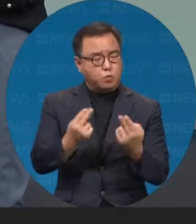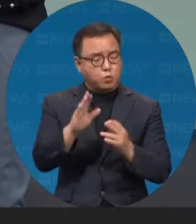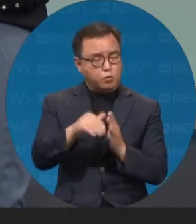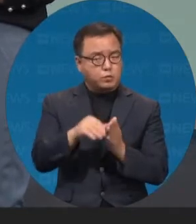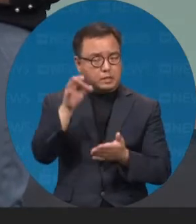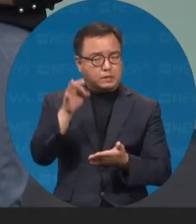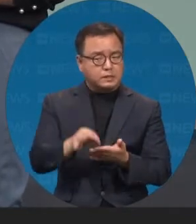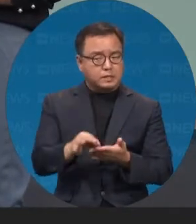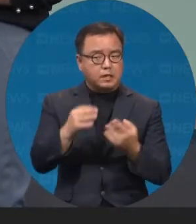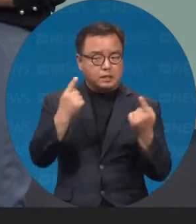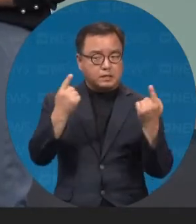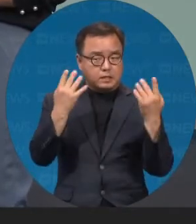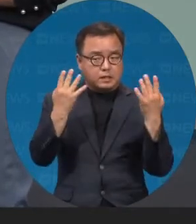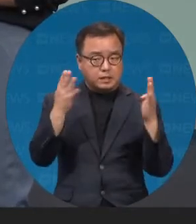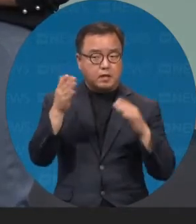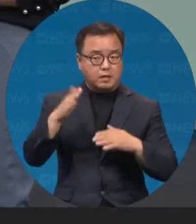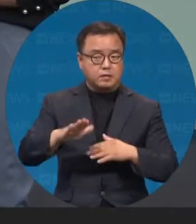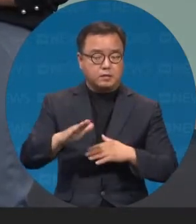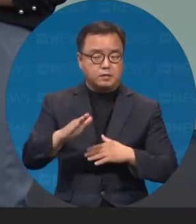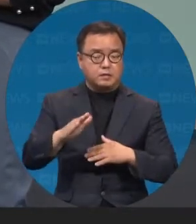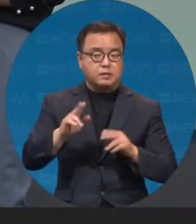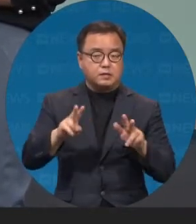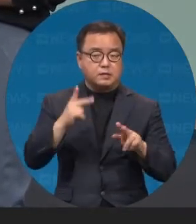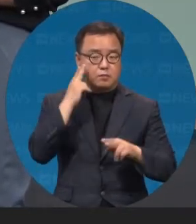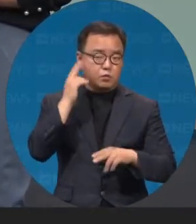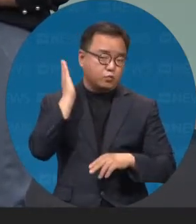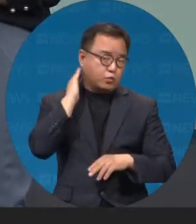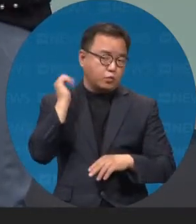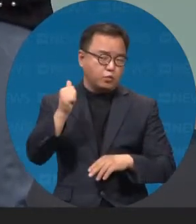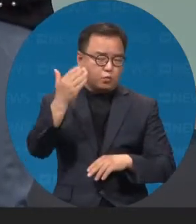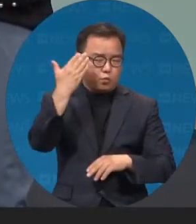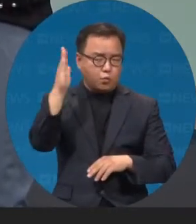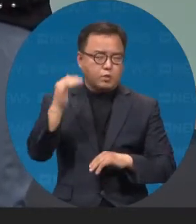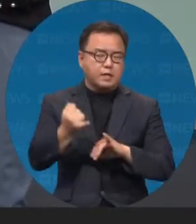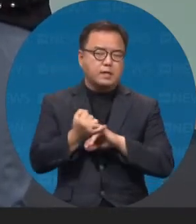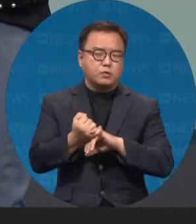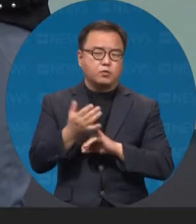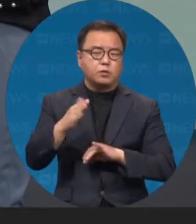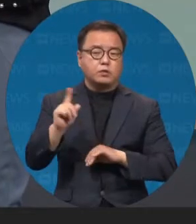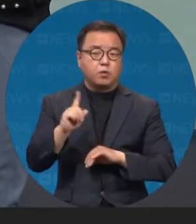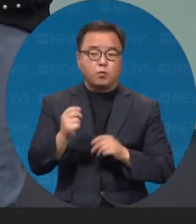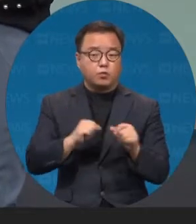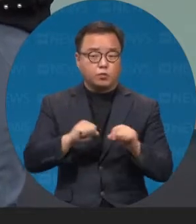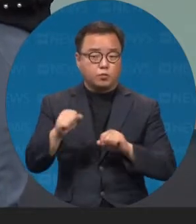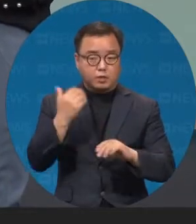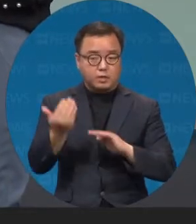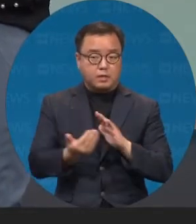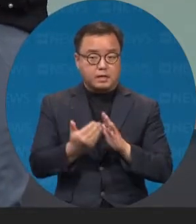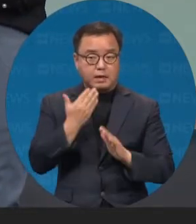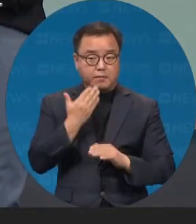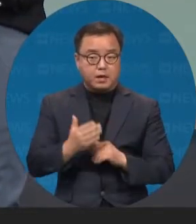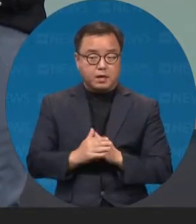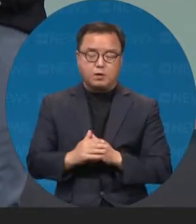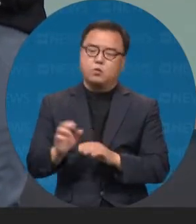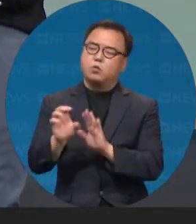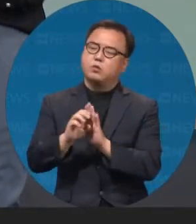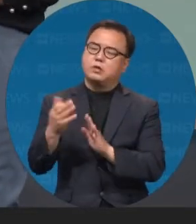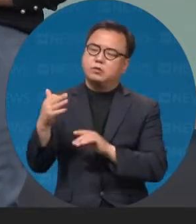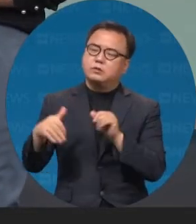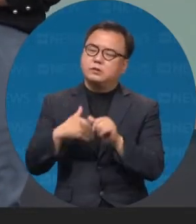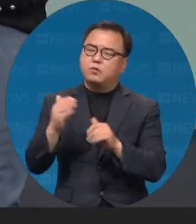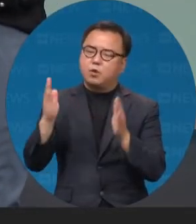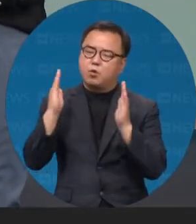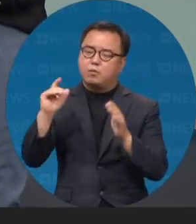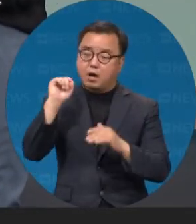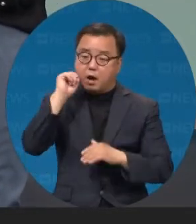대통령도 무료화를 공약을 했었죠 지금 이제 추진이 되는 겁니다 네크론 라이브로 공부하게 더 파악한 현실이 대처 의연히